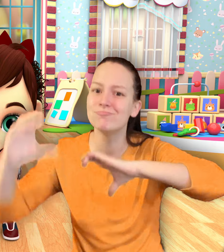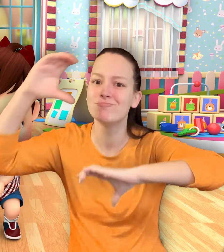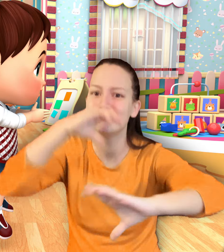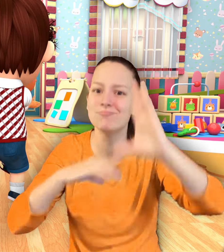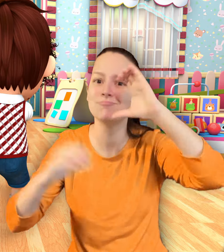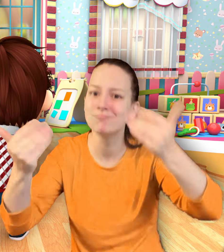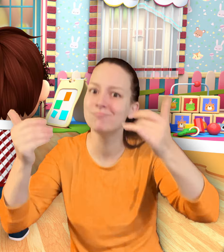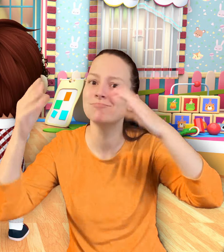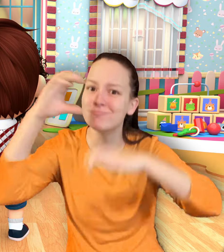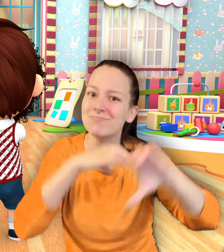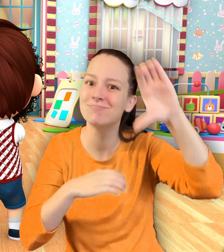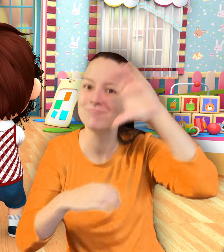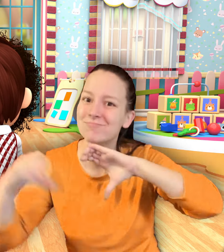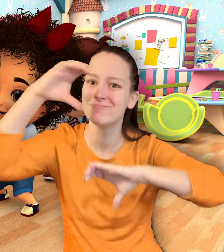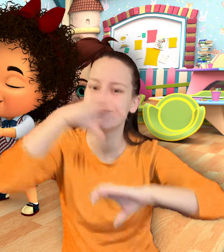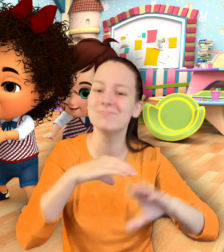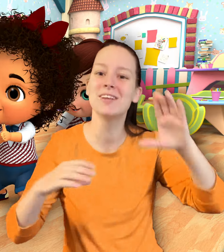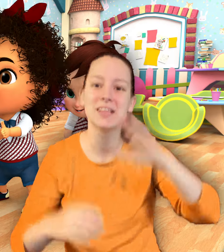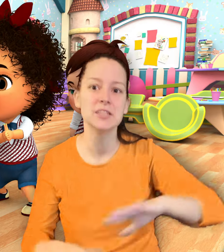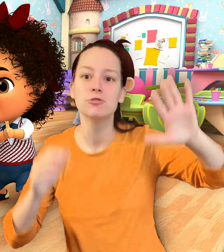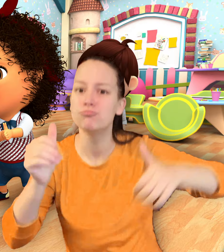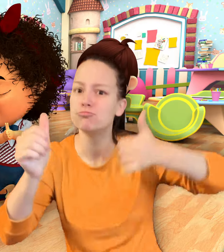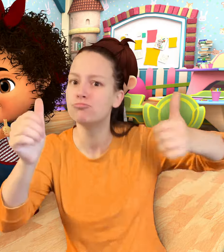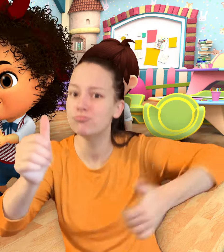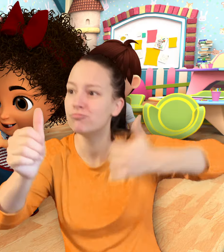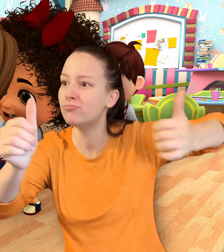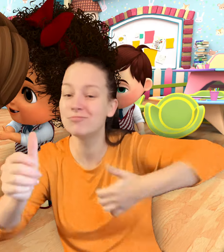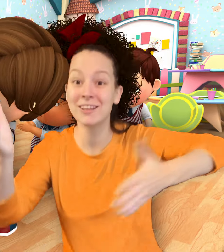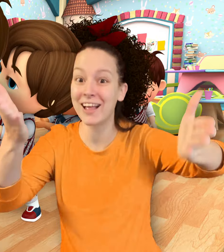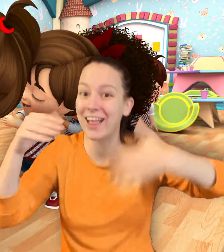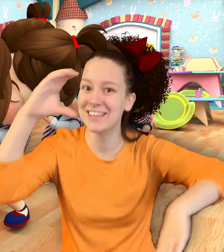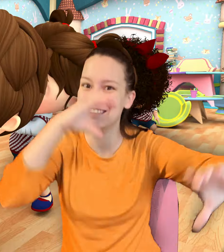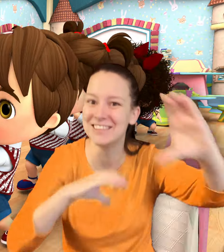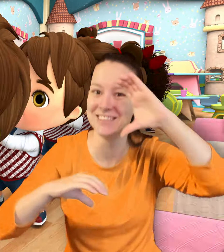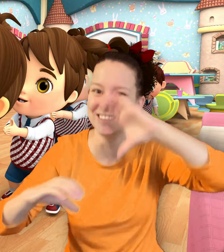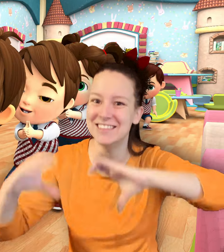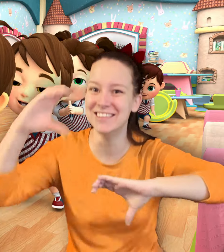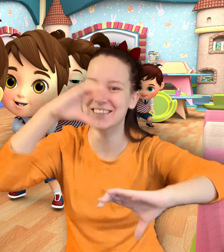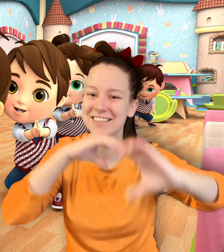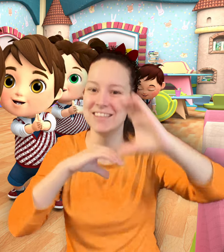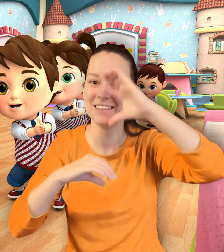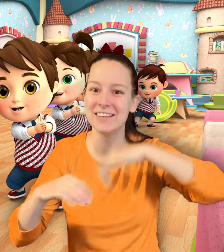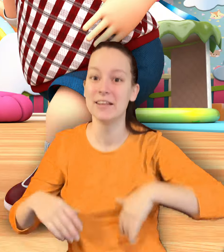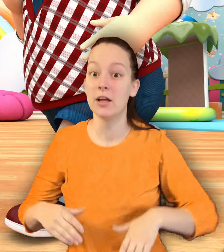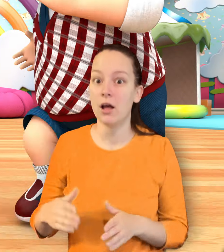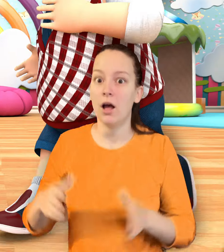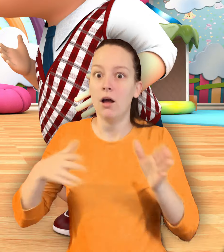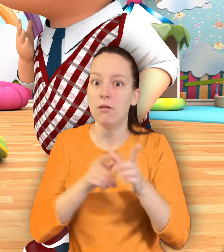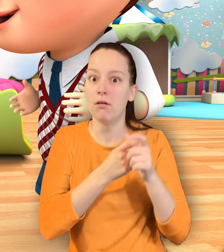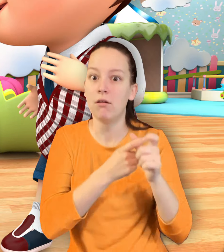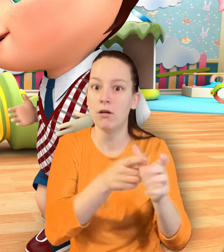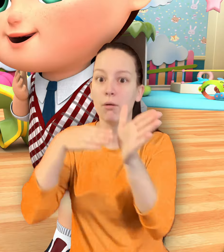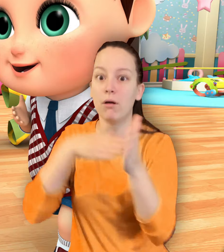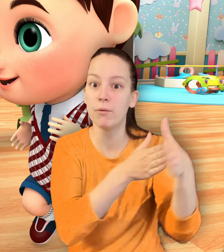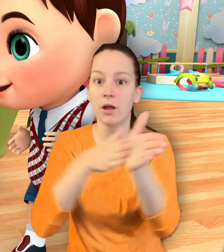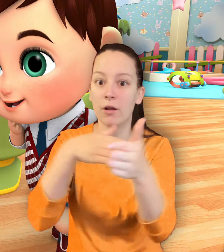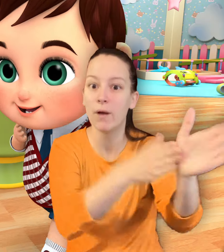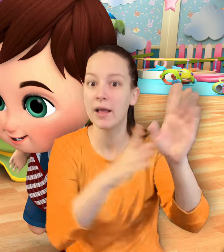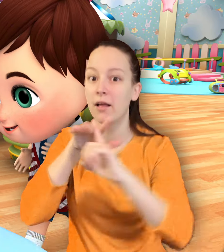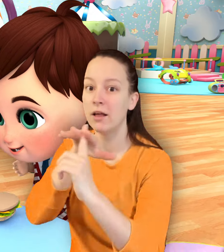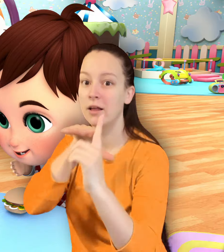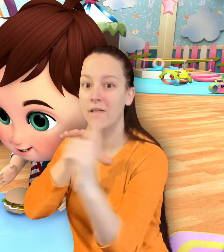みんな海のハタため家族逃げろ